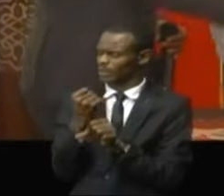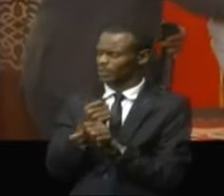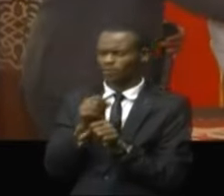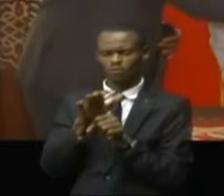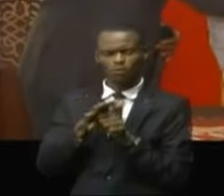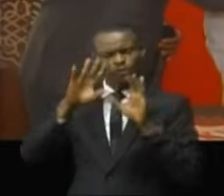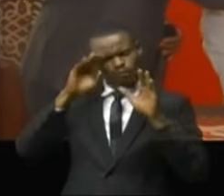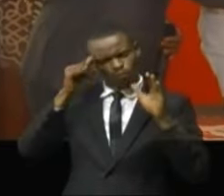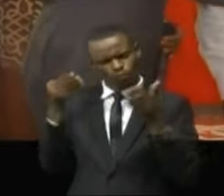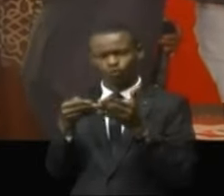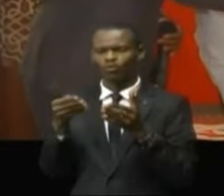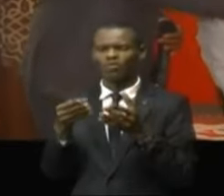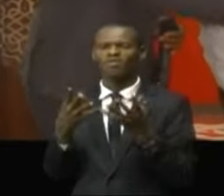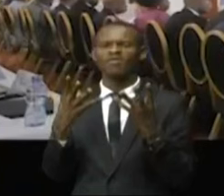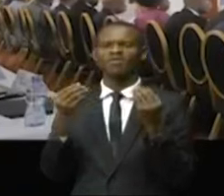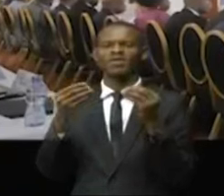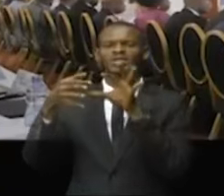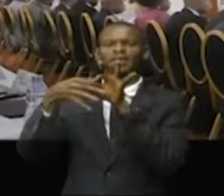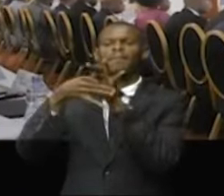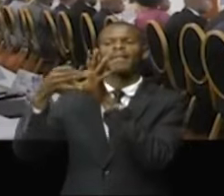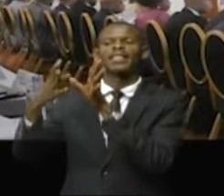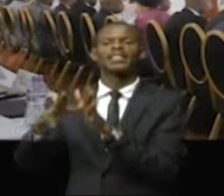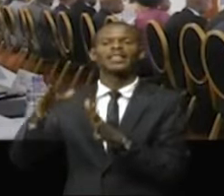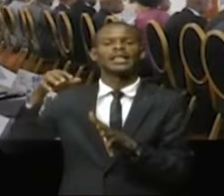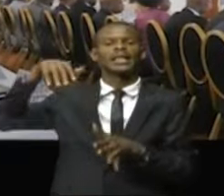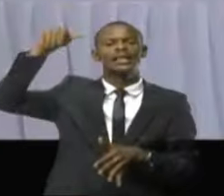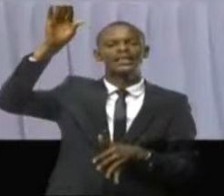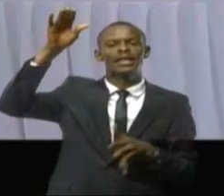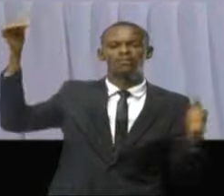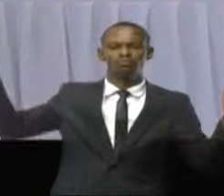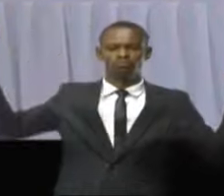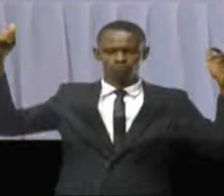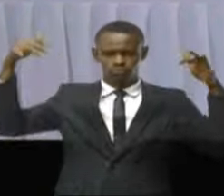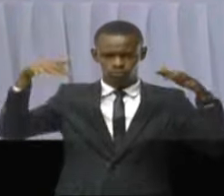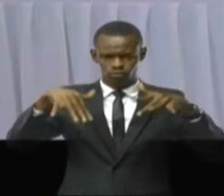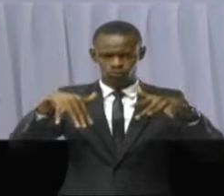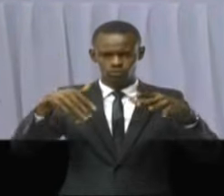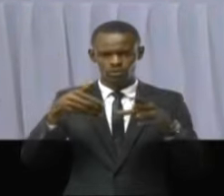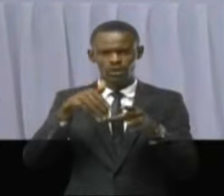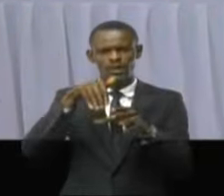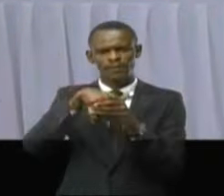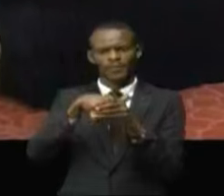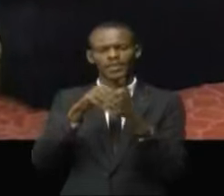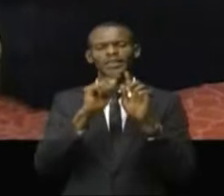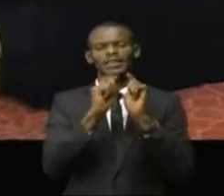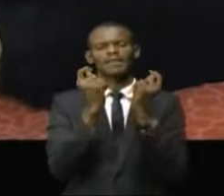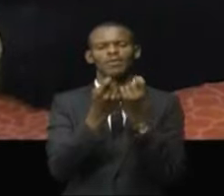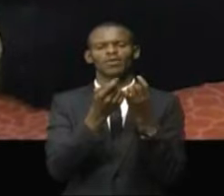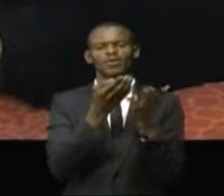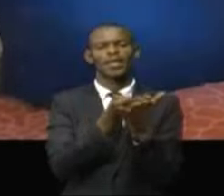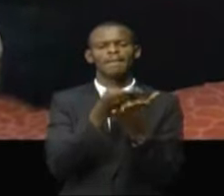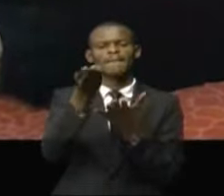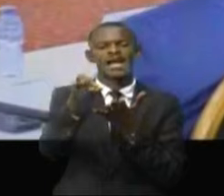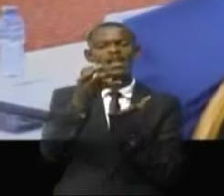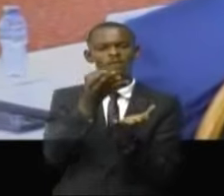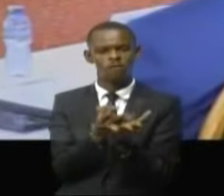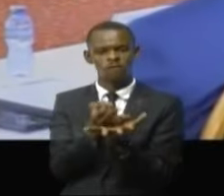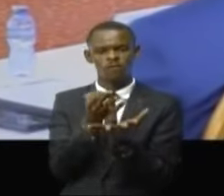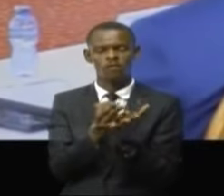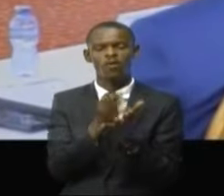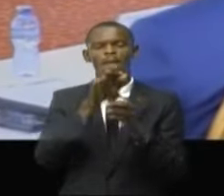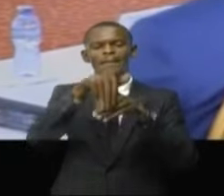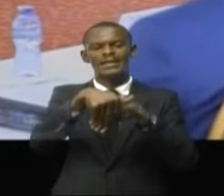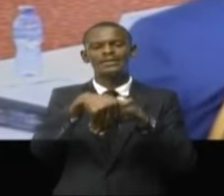consultance internationale en RDC. La table ronde des bailleurs de fonds avait connu la participation active de représentants